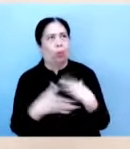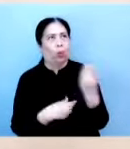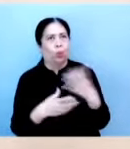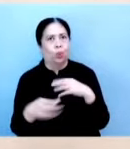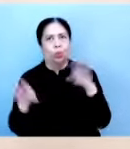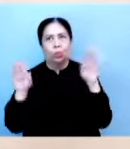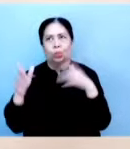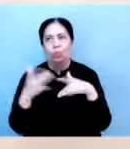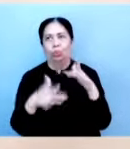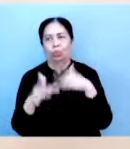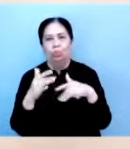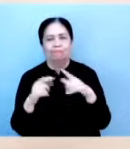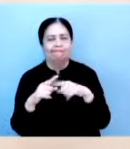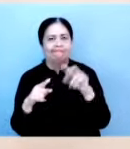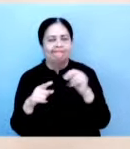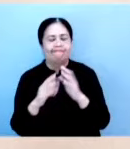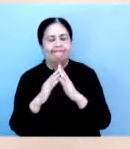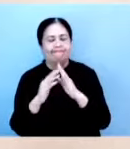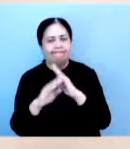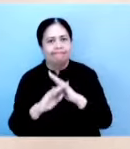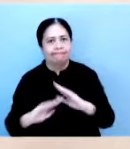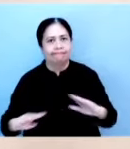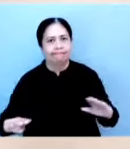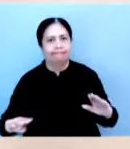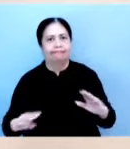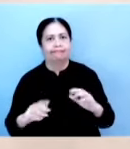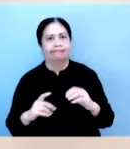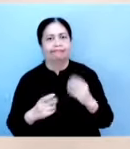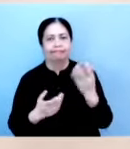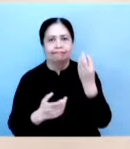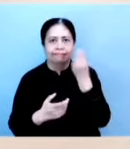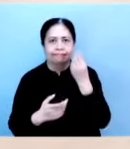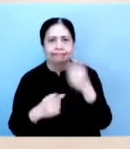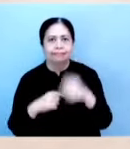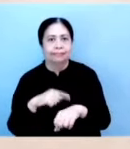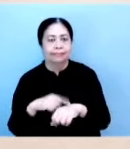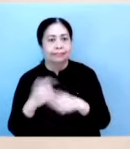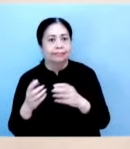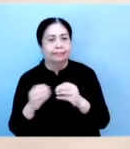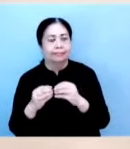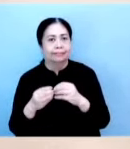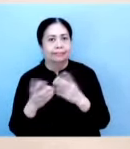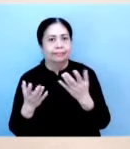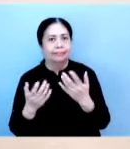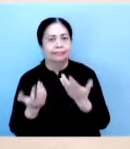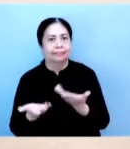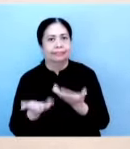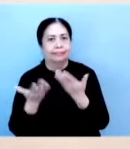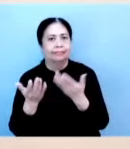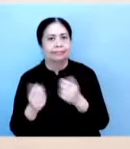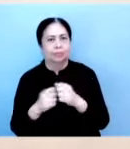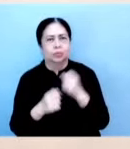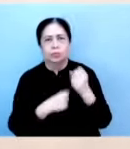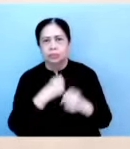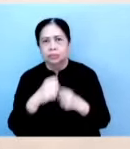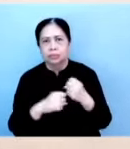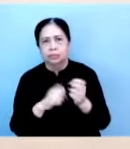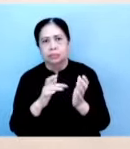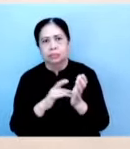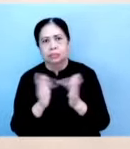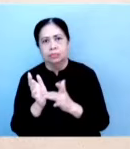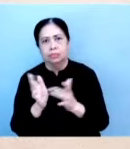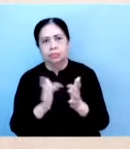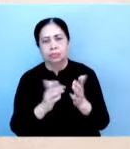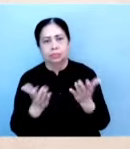kaan din Ato mga kapatid masari natin ang nag siso ni Jesus ngayong semana